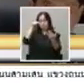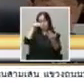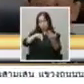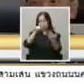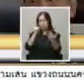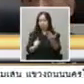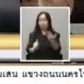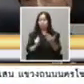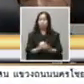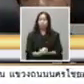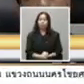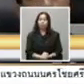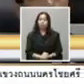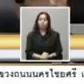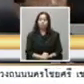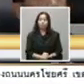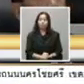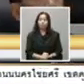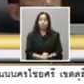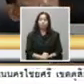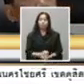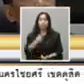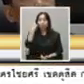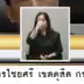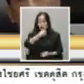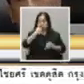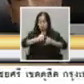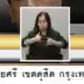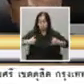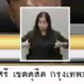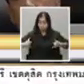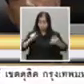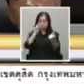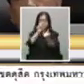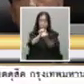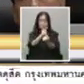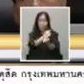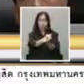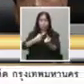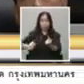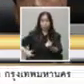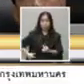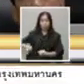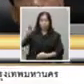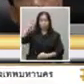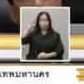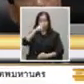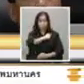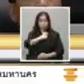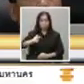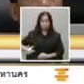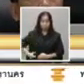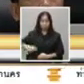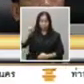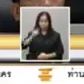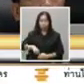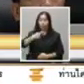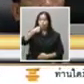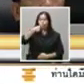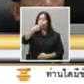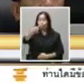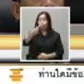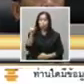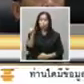วคณะบุคคลที่จะเข้าถวายสัตว์นะครับจึงต้องเปล่งวาจาต่อพระมหากษัต